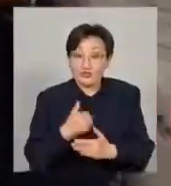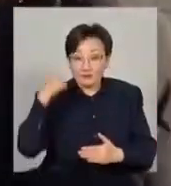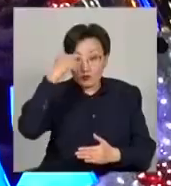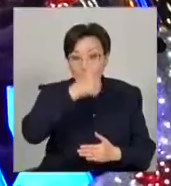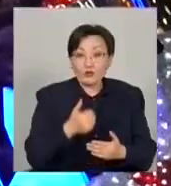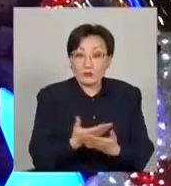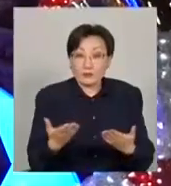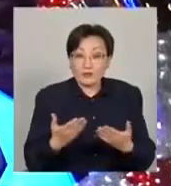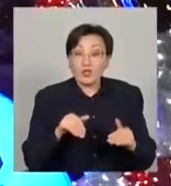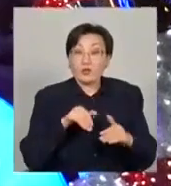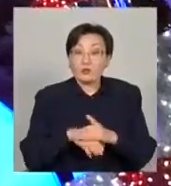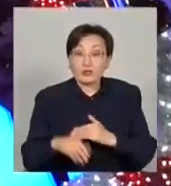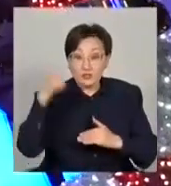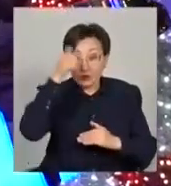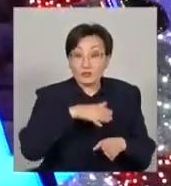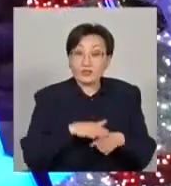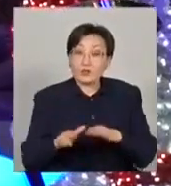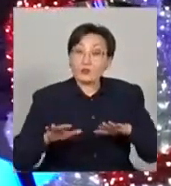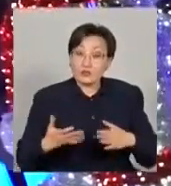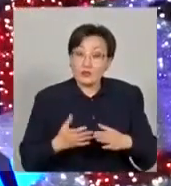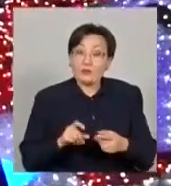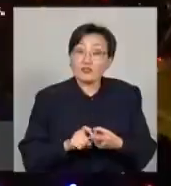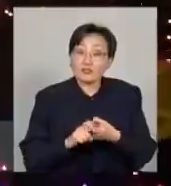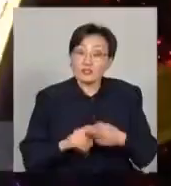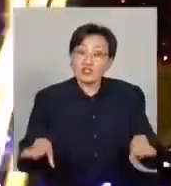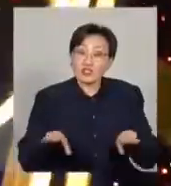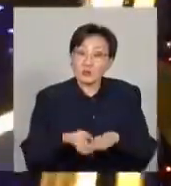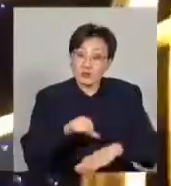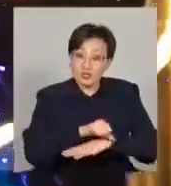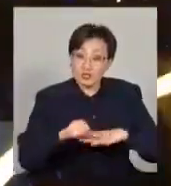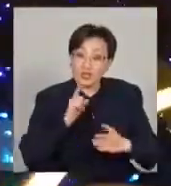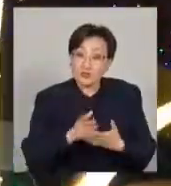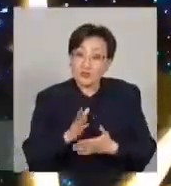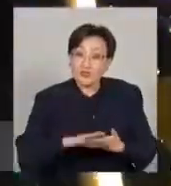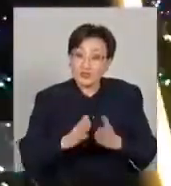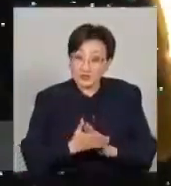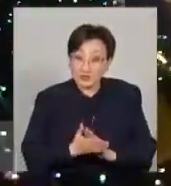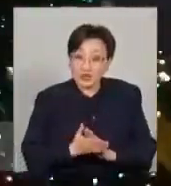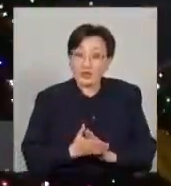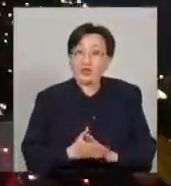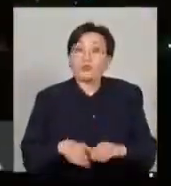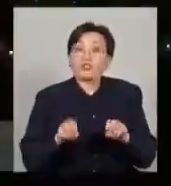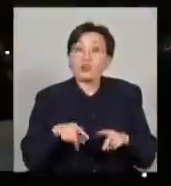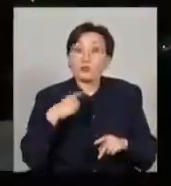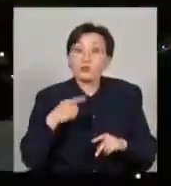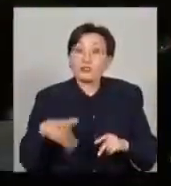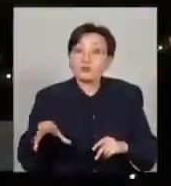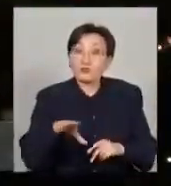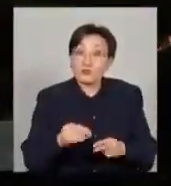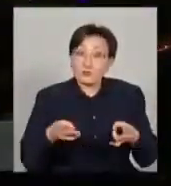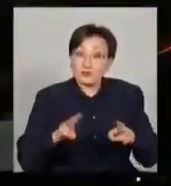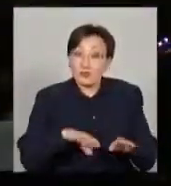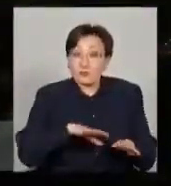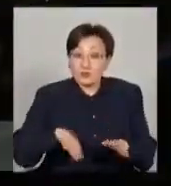годом! Уходящий год был полон на события. Пандемия, закрытые границы, геополитическая нестабильность. Нумерологи говорят, что все это